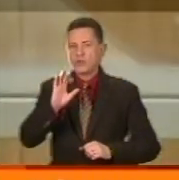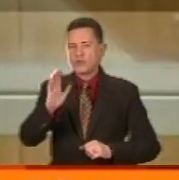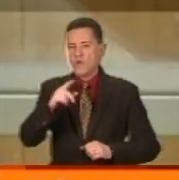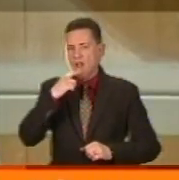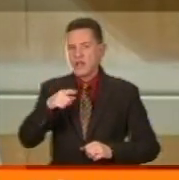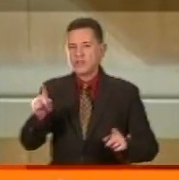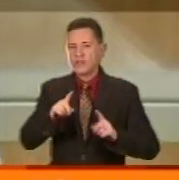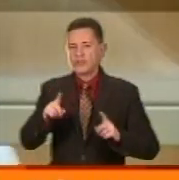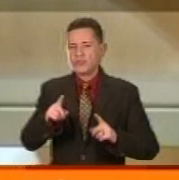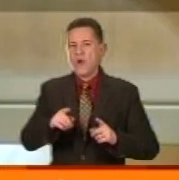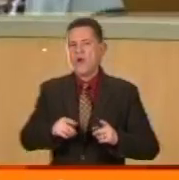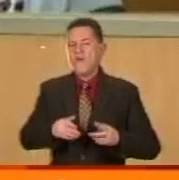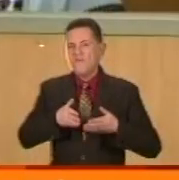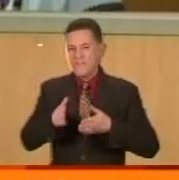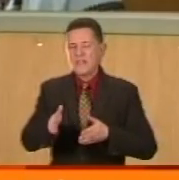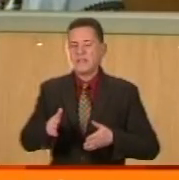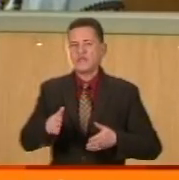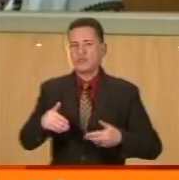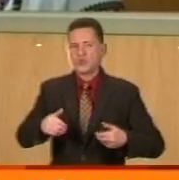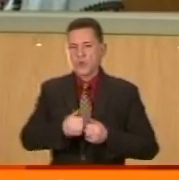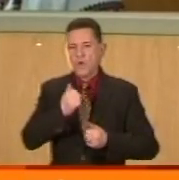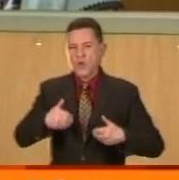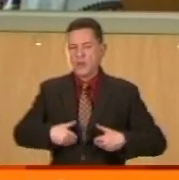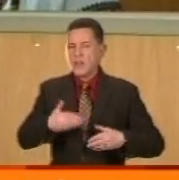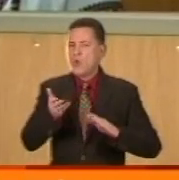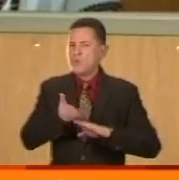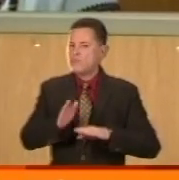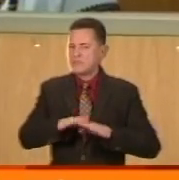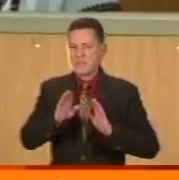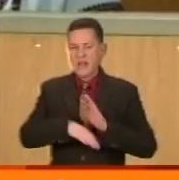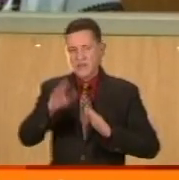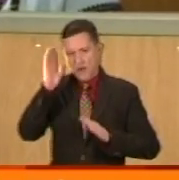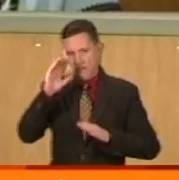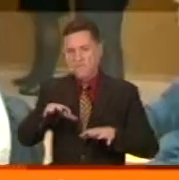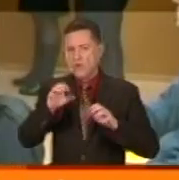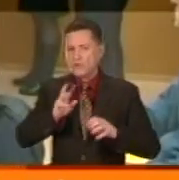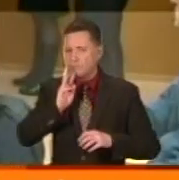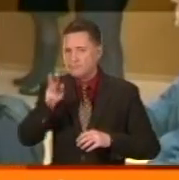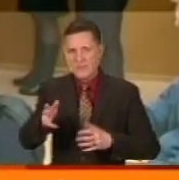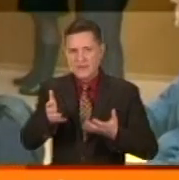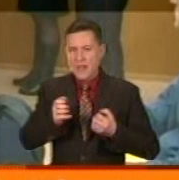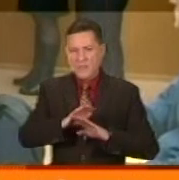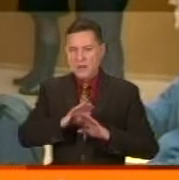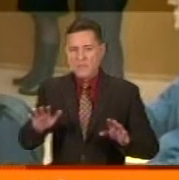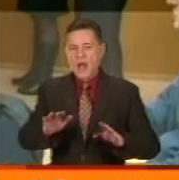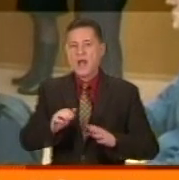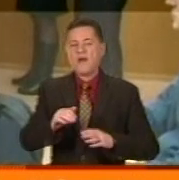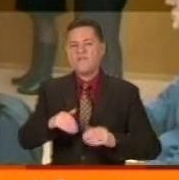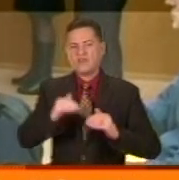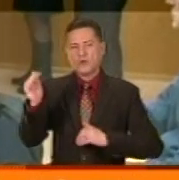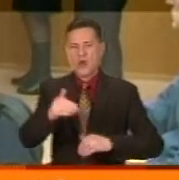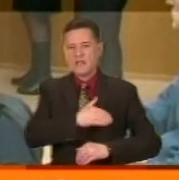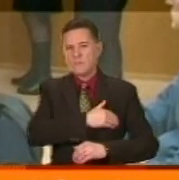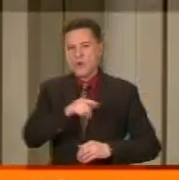що вихід Надії з сухого глодування обтяжують ускладнення. Воду її організм не приймає. Ще в Надії вже кілька днів висока температура і